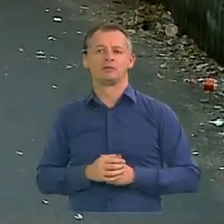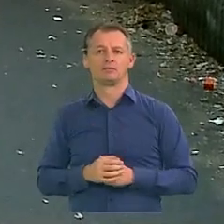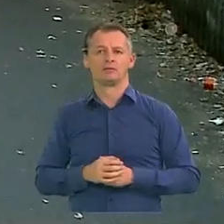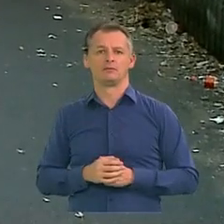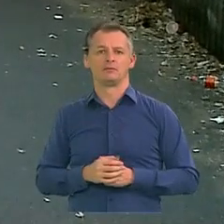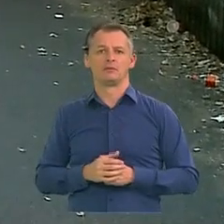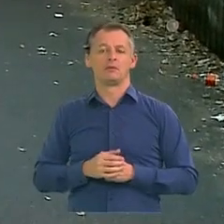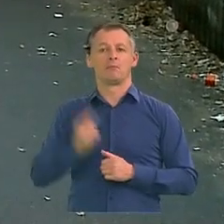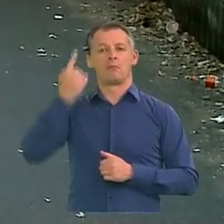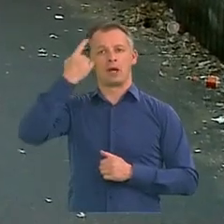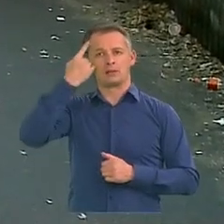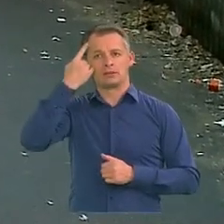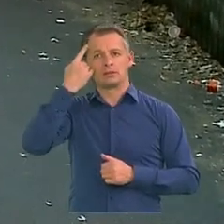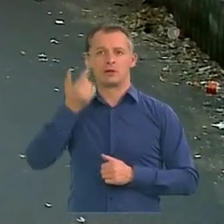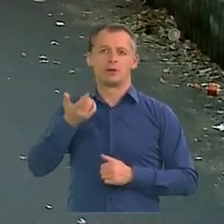Păi mă gândesc că